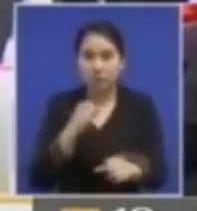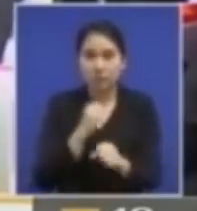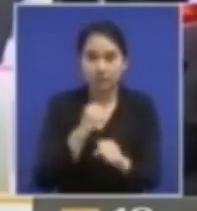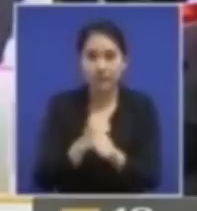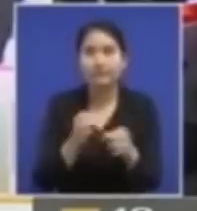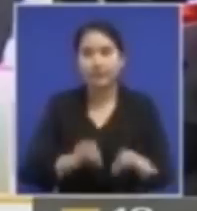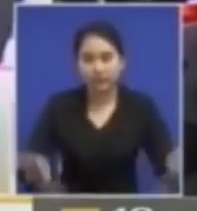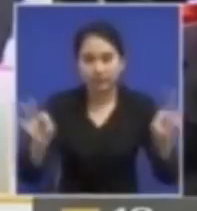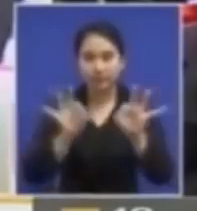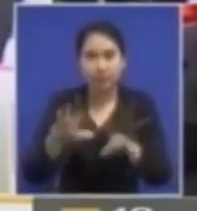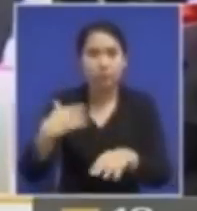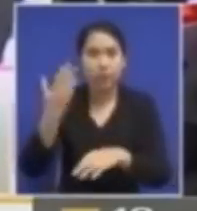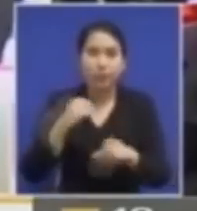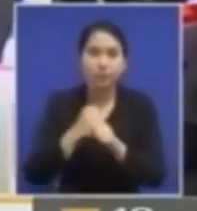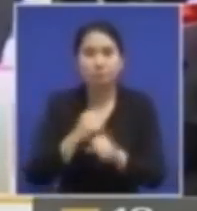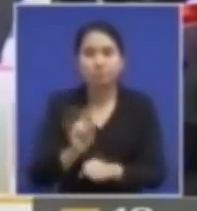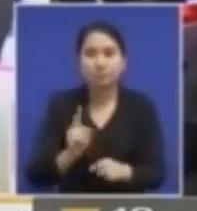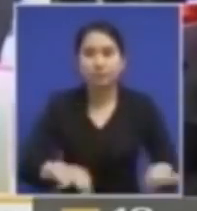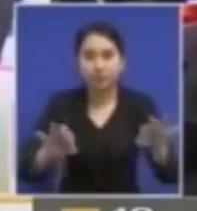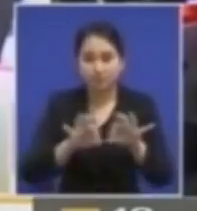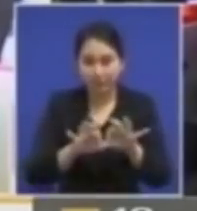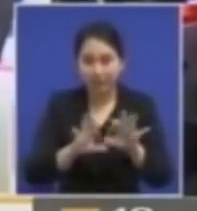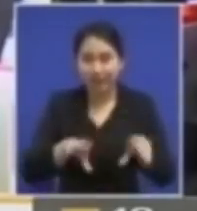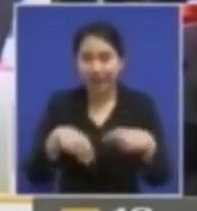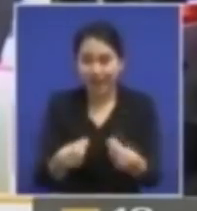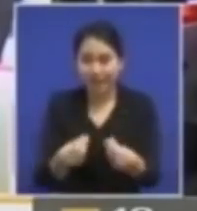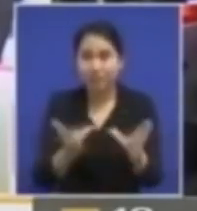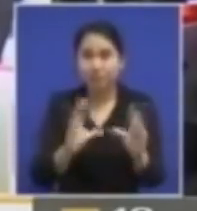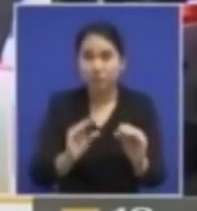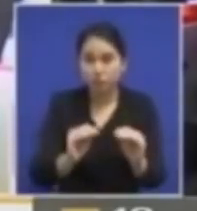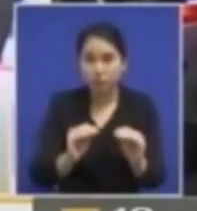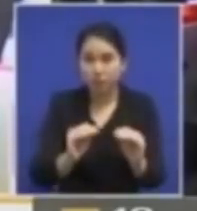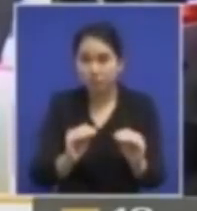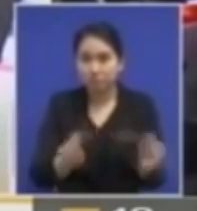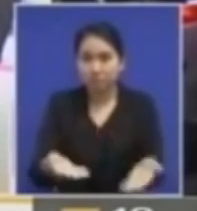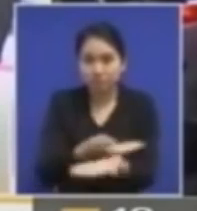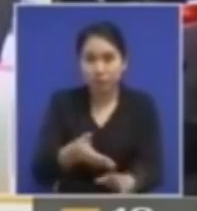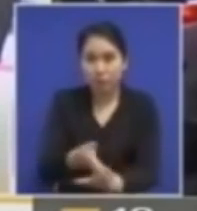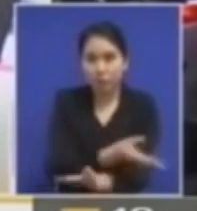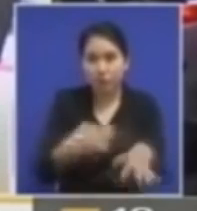คัญที่จะให้สภาแห่งนี้ได้ช่วยพิจารณาว่าเป็นเช่นนั้นหรือไม่ก่อนที่จะตัดสินใจ